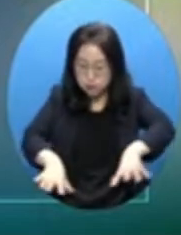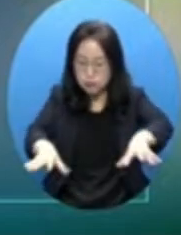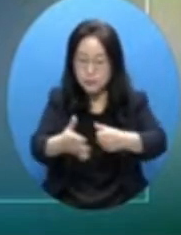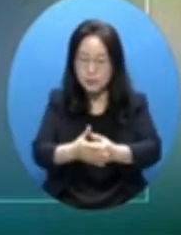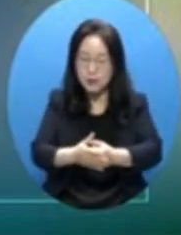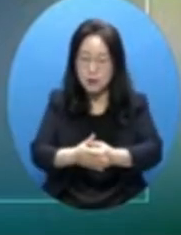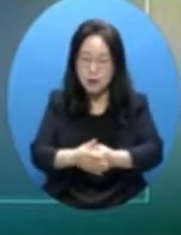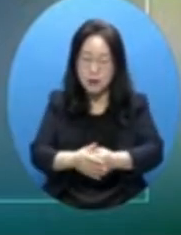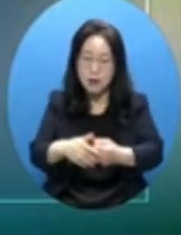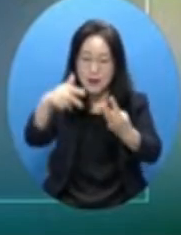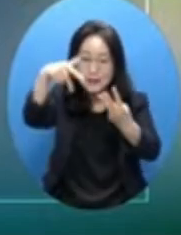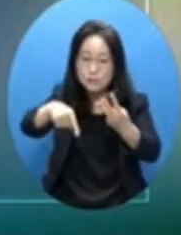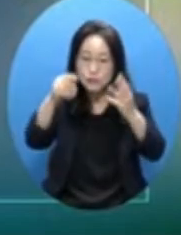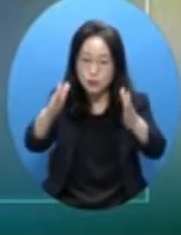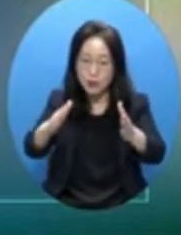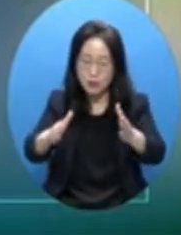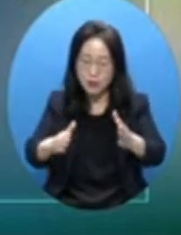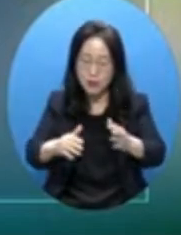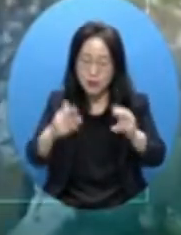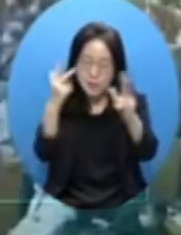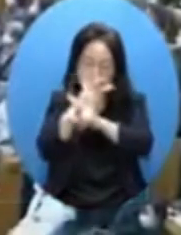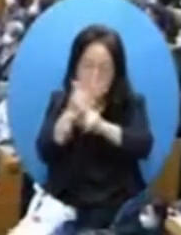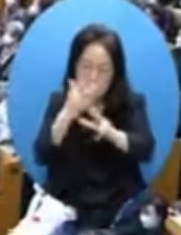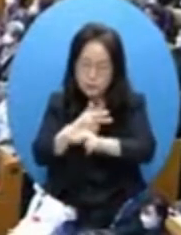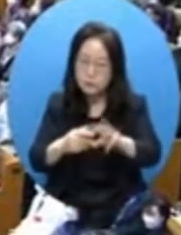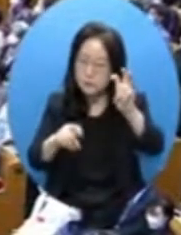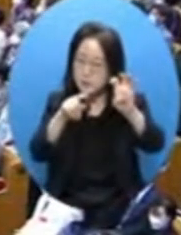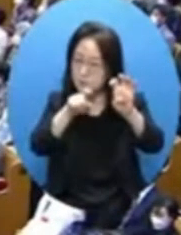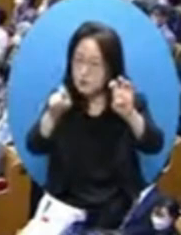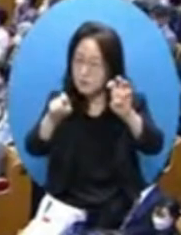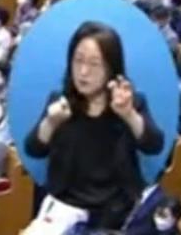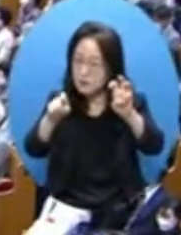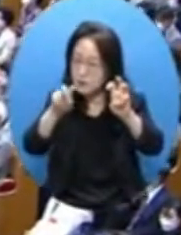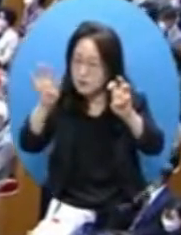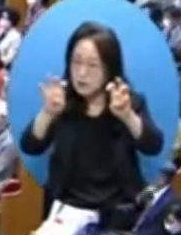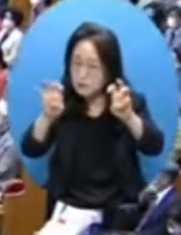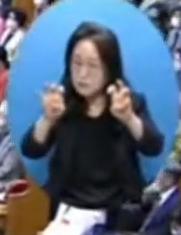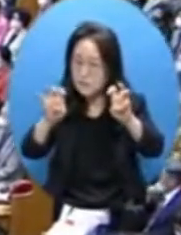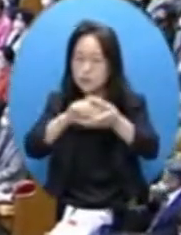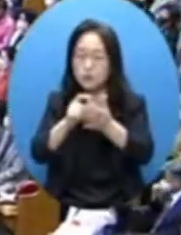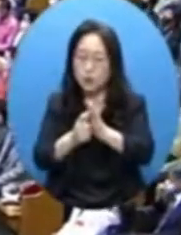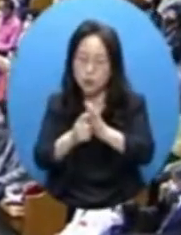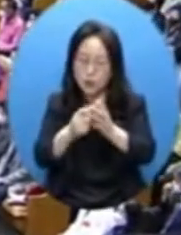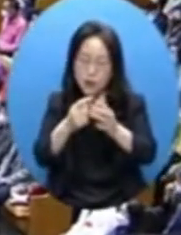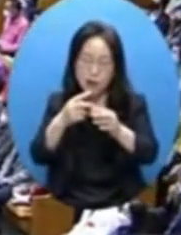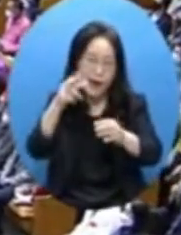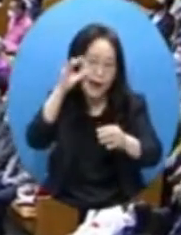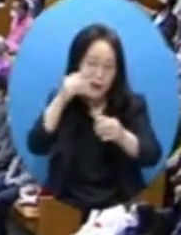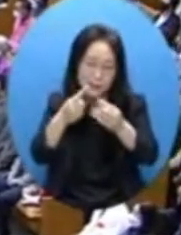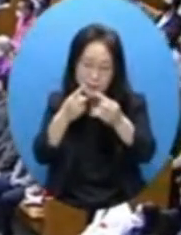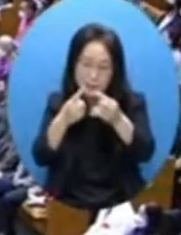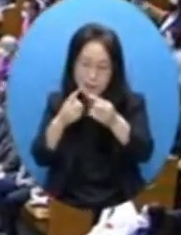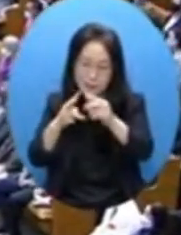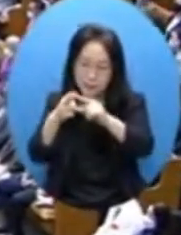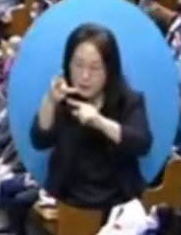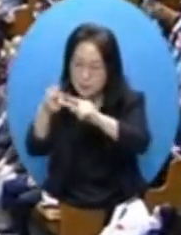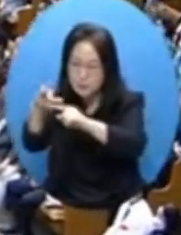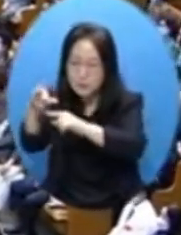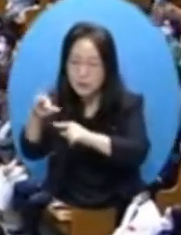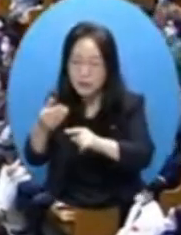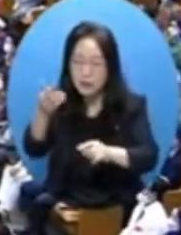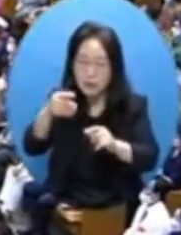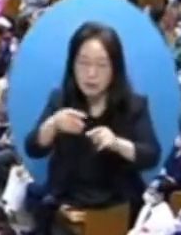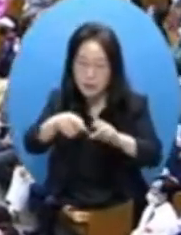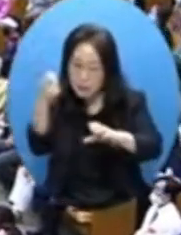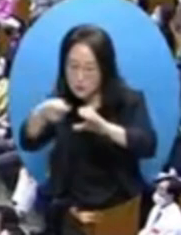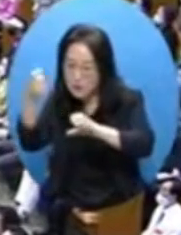30개에서 40개 용종을 떼어냈답니다. 대장 전체를 다 절제했는데도 또 몇 개월에 재발해서 소장